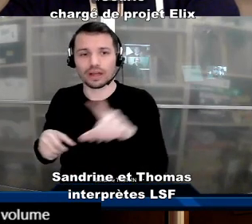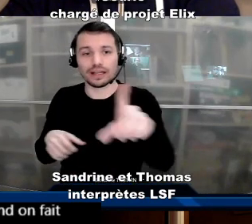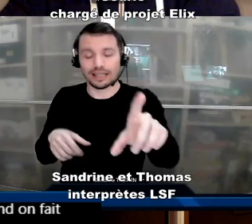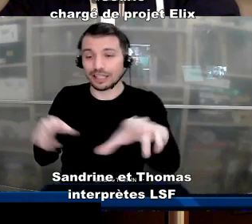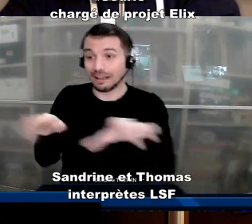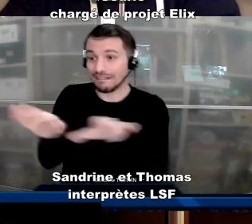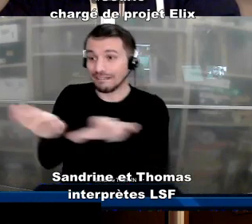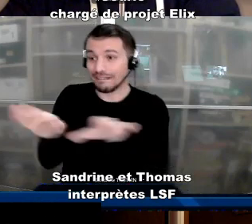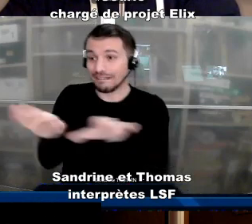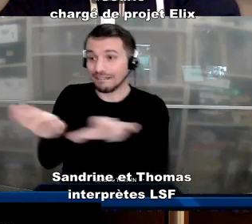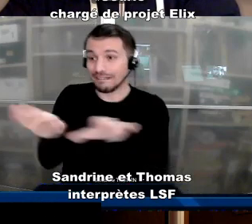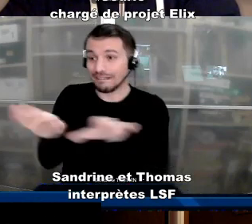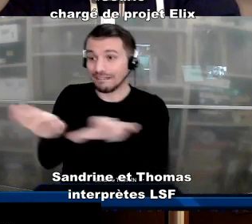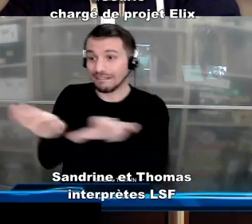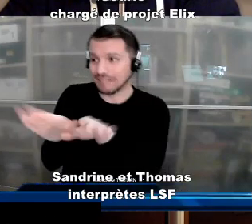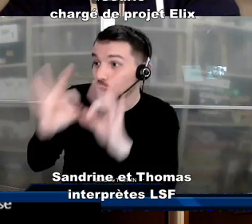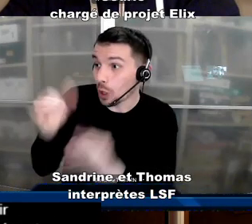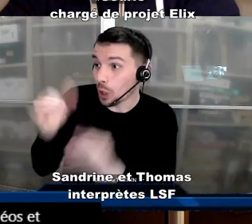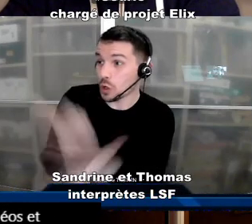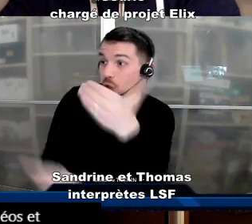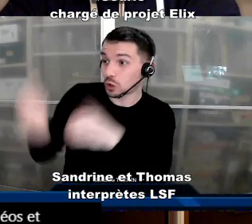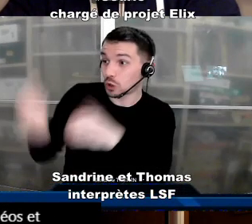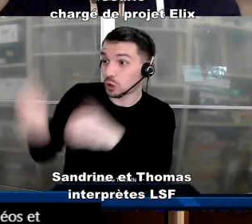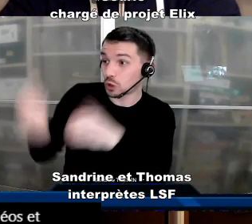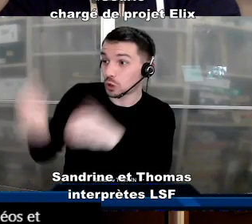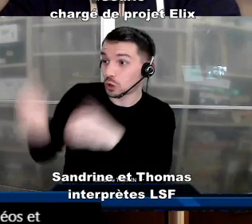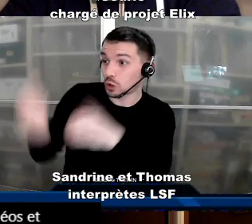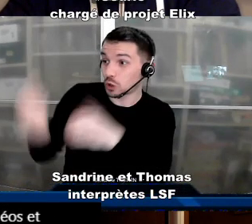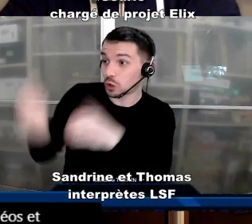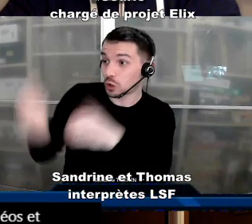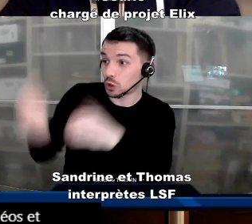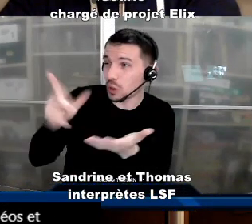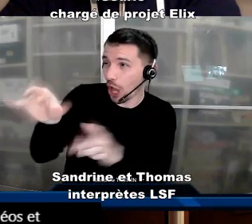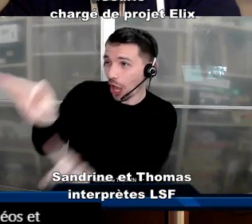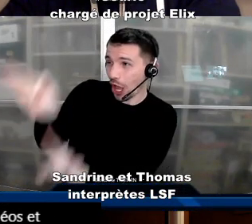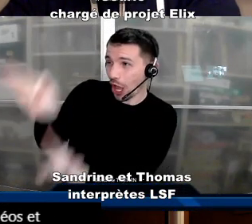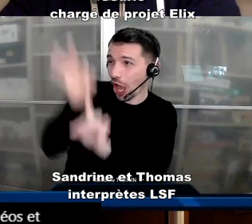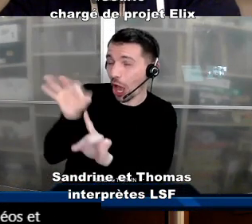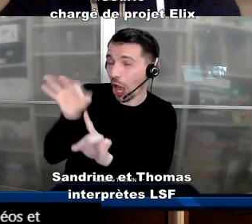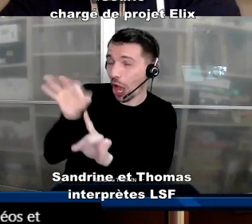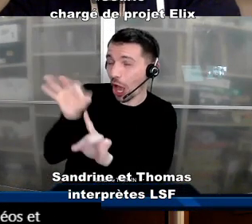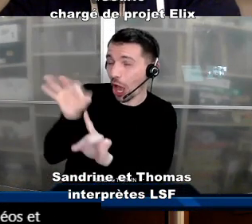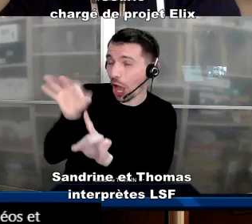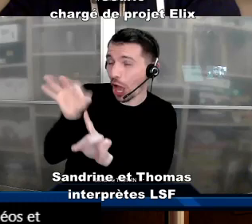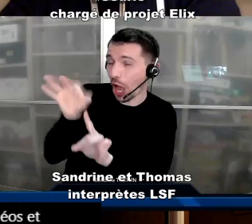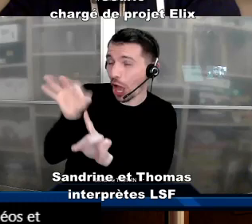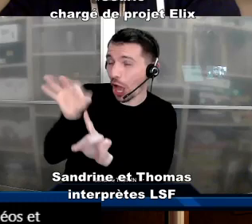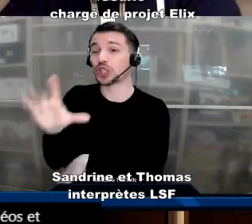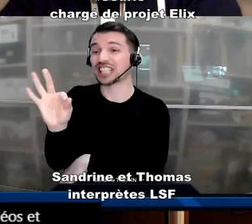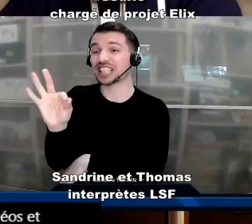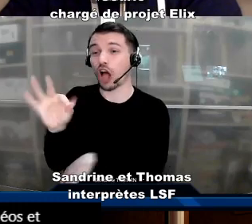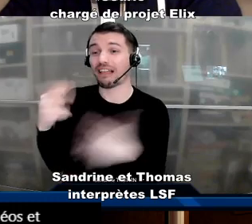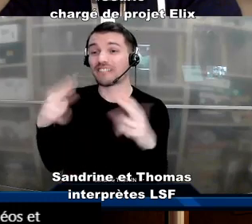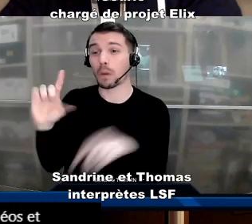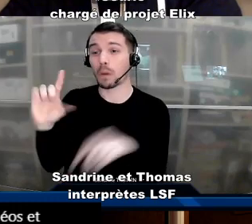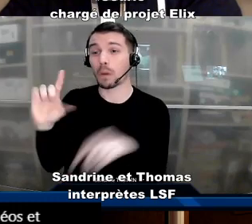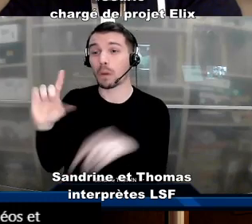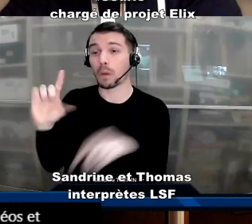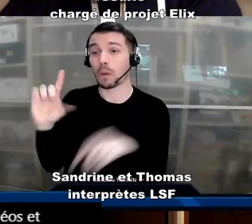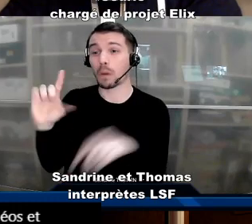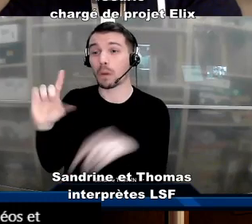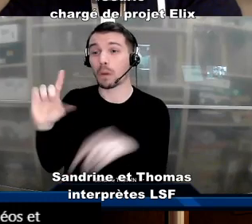En fait, une journée de tournage avec les traducteurs, ils font en moyenne entre. Ils font à peu près 250 vidéos par jour. Donc